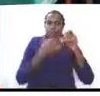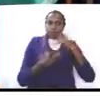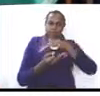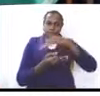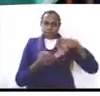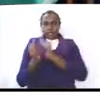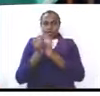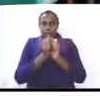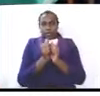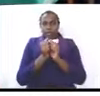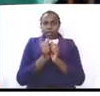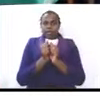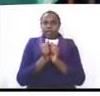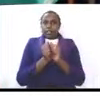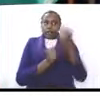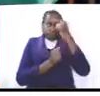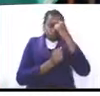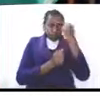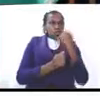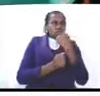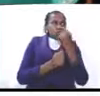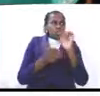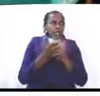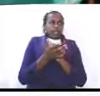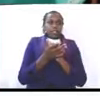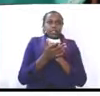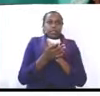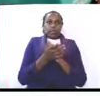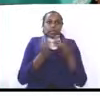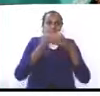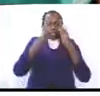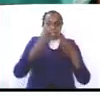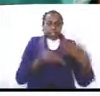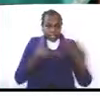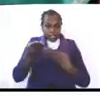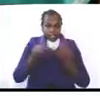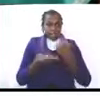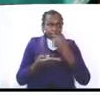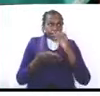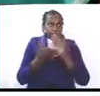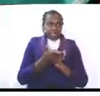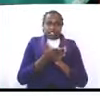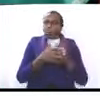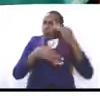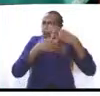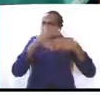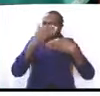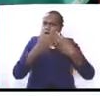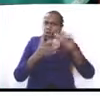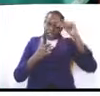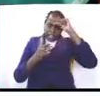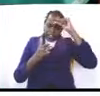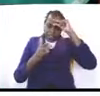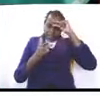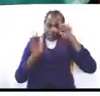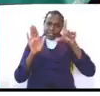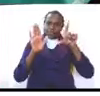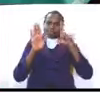kumwabudu Mungu. Maana kama vile tuliambiwa na kiongozi wa ibada, mikakati yote ya